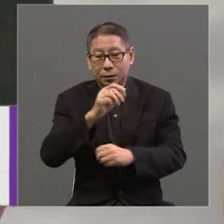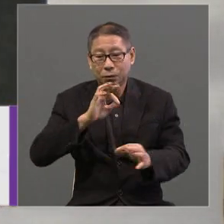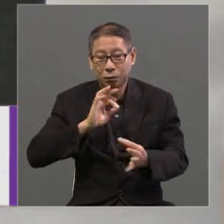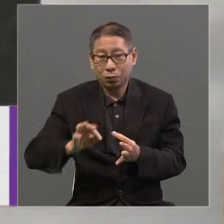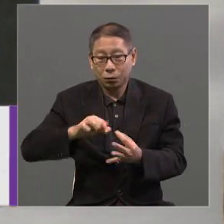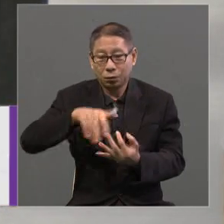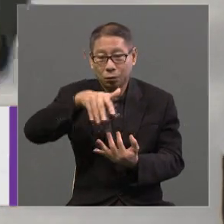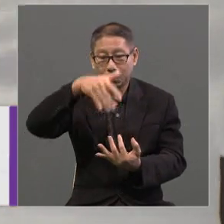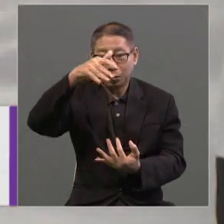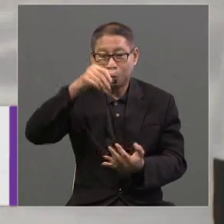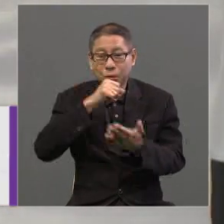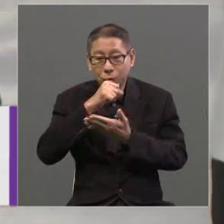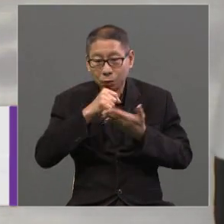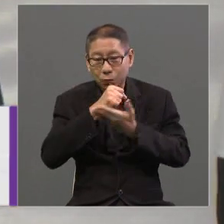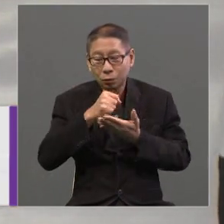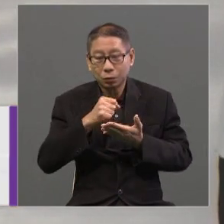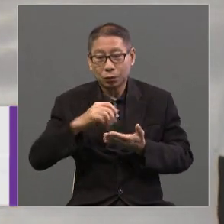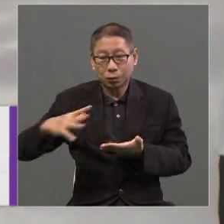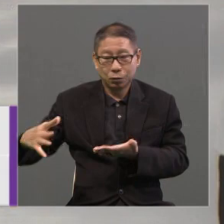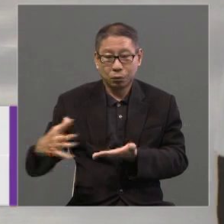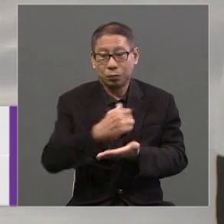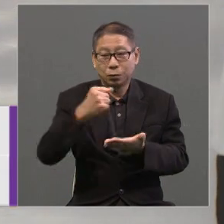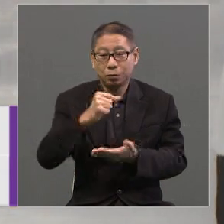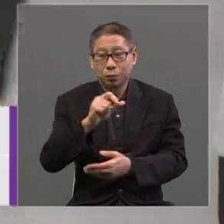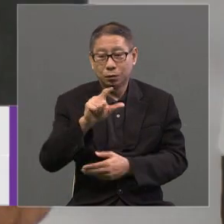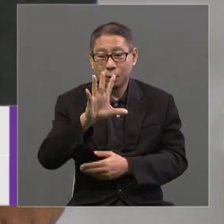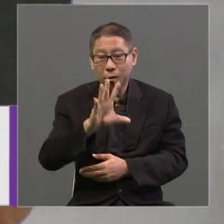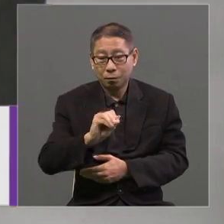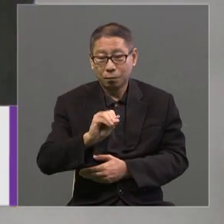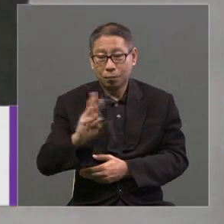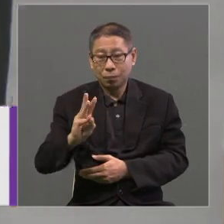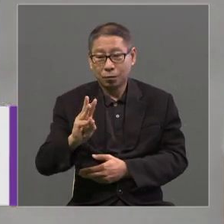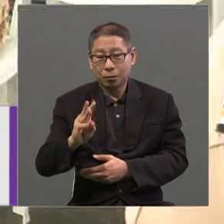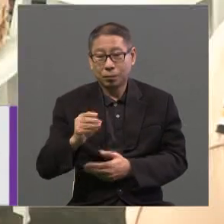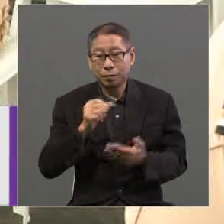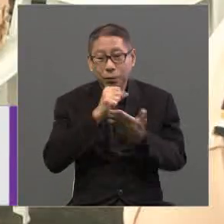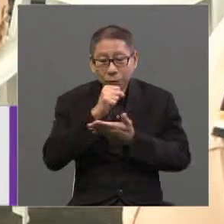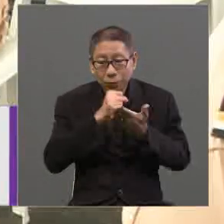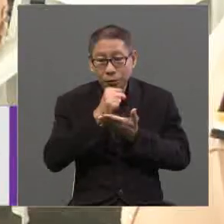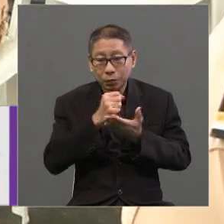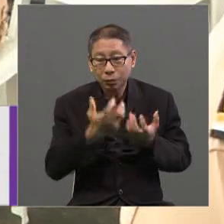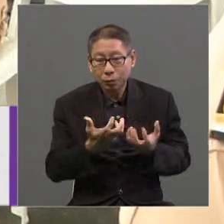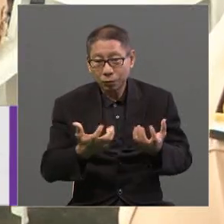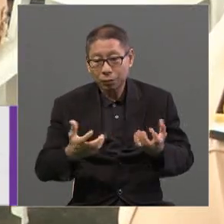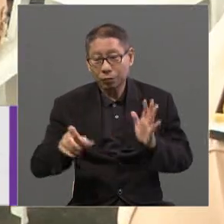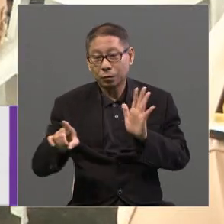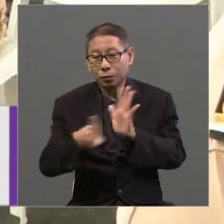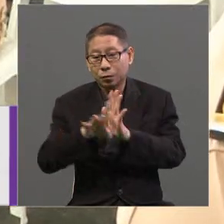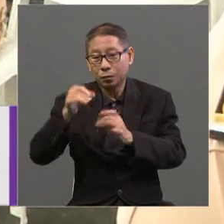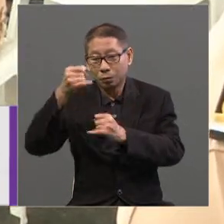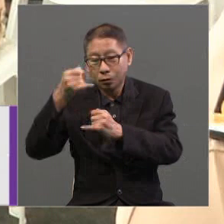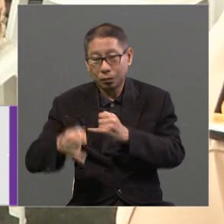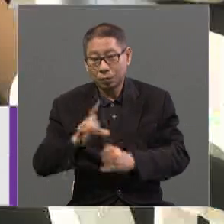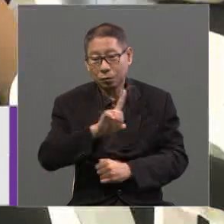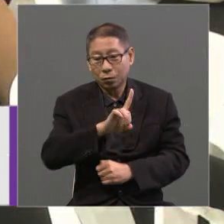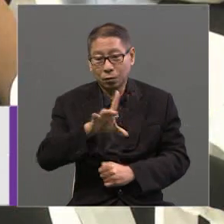ผาทำลายยาเสพติดของกลางครั้งนี้เป็นครั้งที่56นะคะมียาเสพติดของกลางที่คดีถึงที่สุด